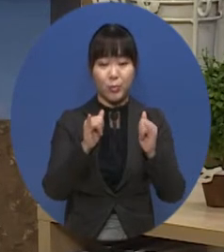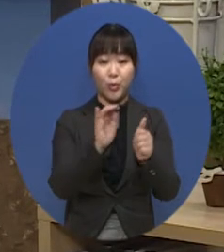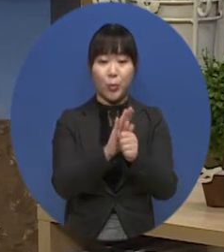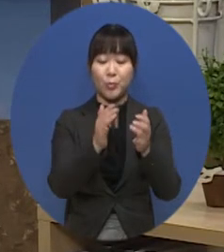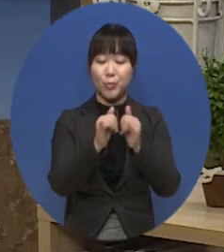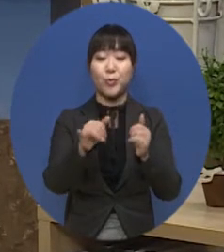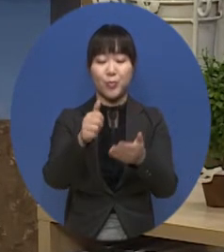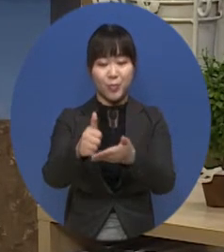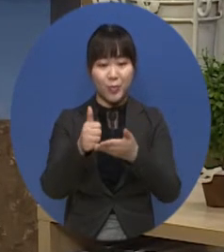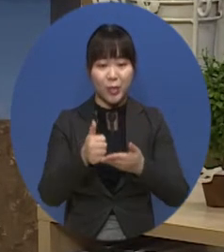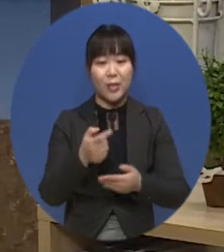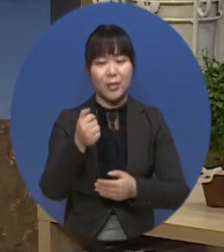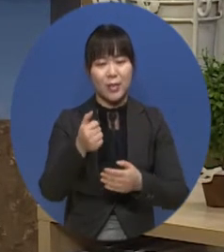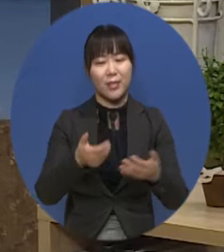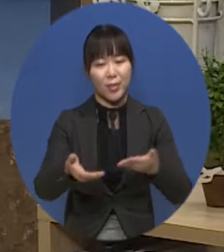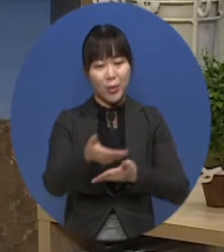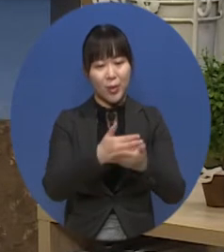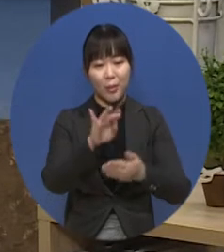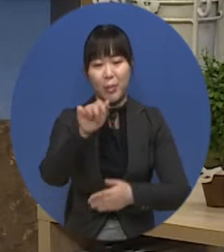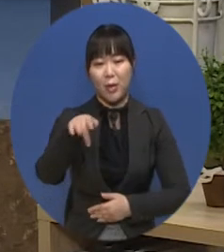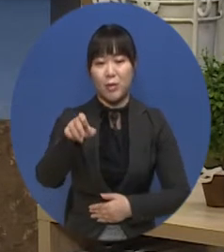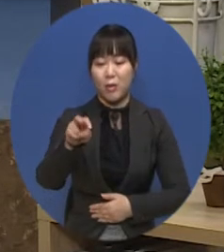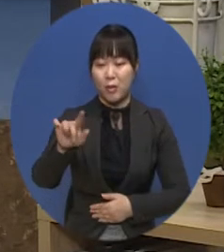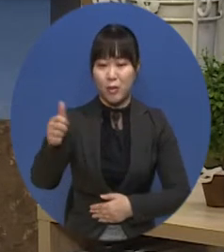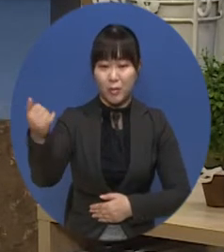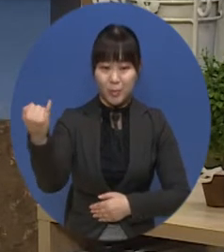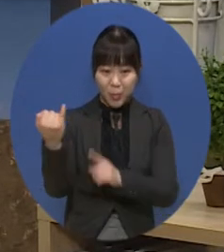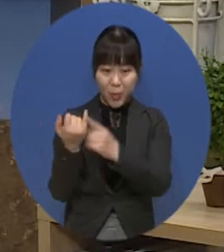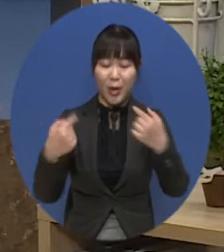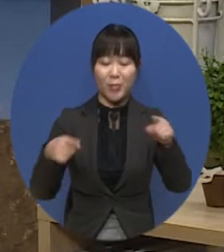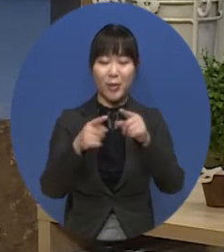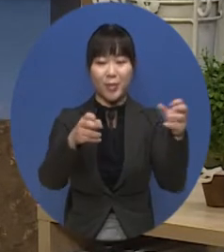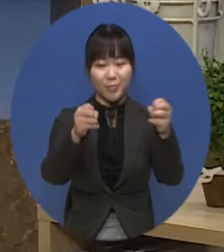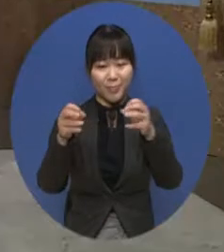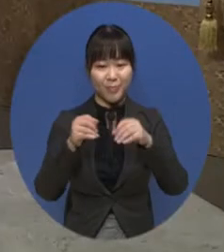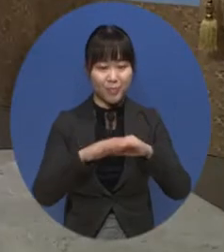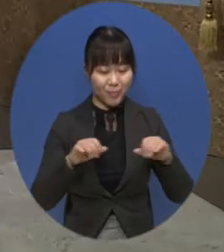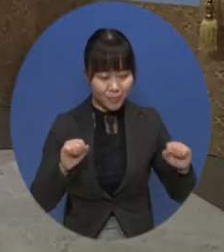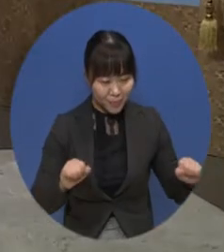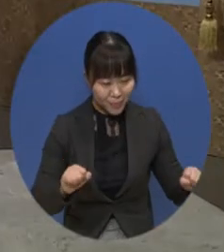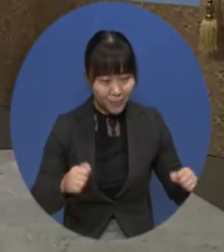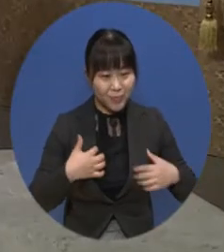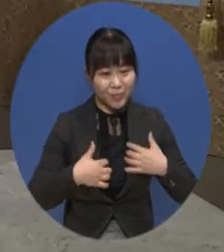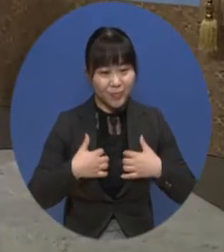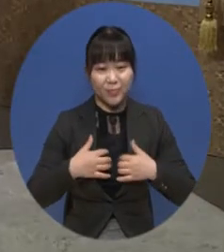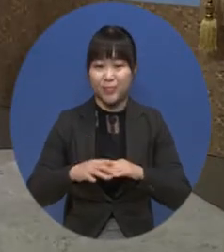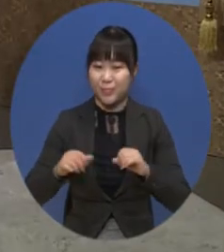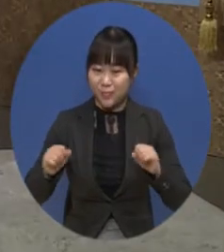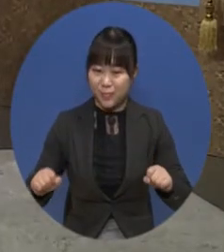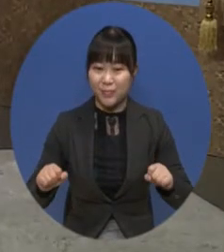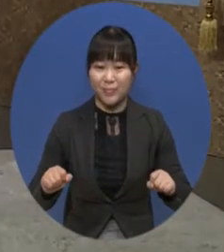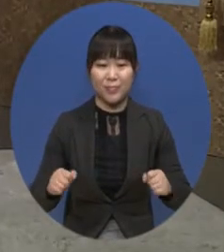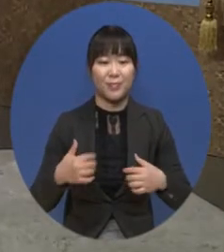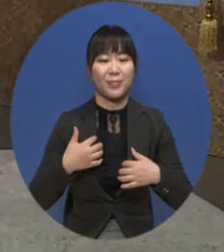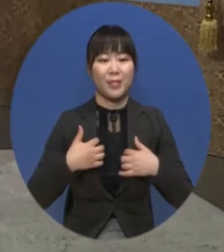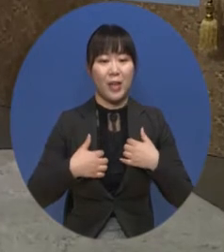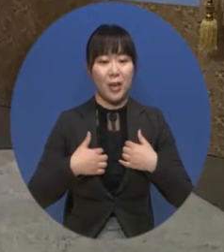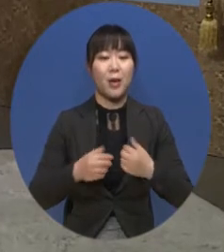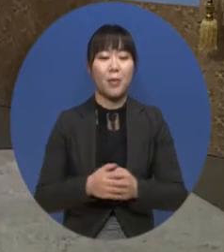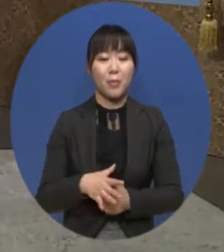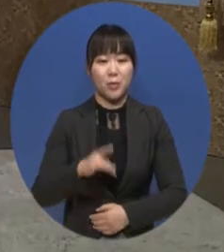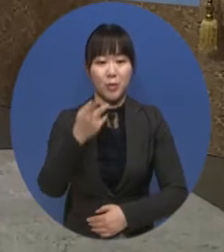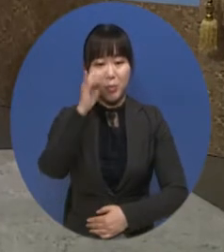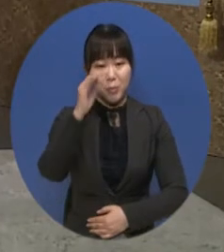모셨습니다. 소소한 소통의 백정현 대표님과 함께 이야기 나눠보겠습니다. 대표님 반갑습니다. 안녕하세요. 네, 반갑습니다.